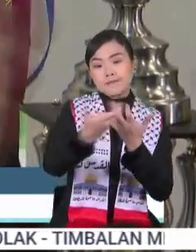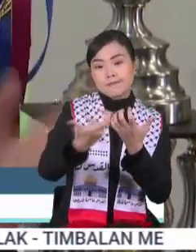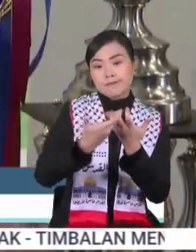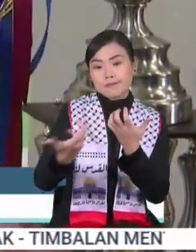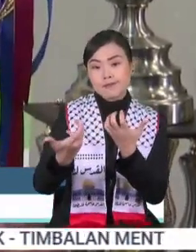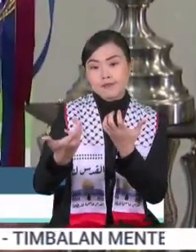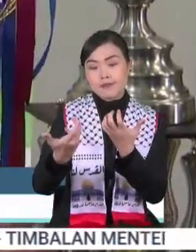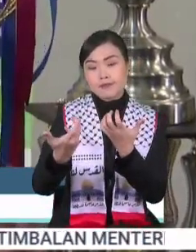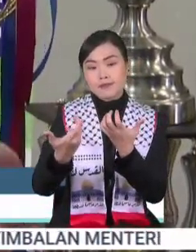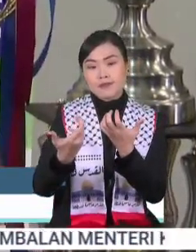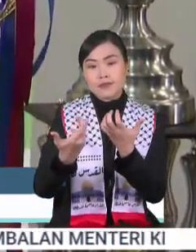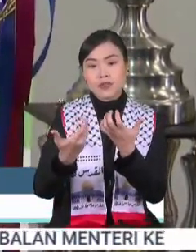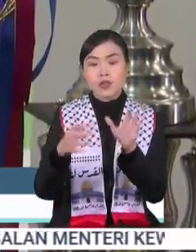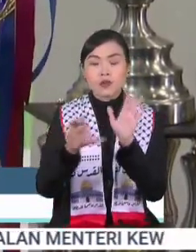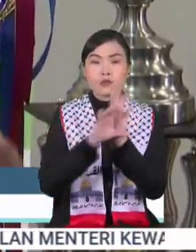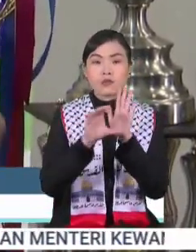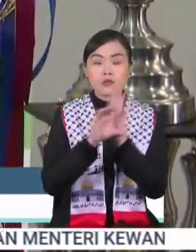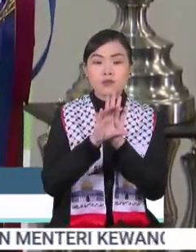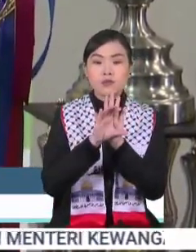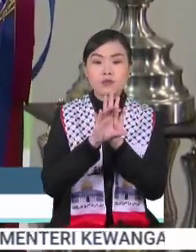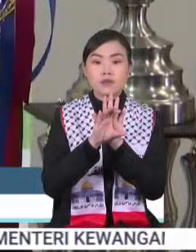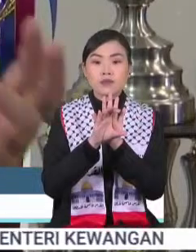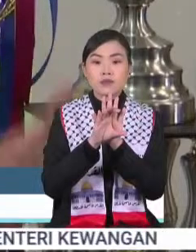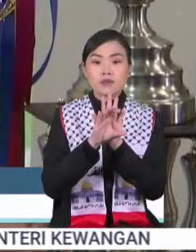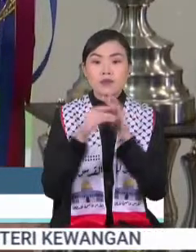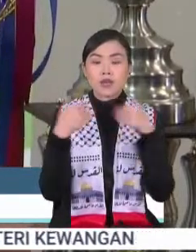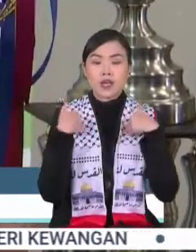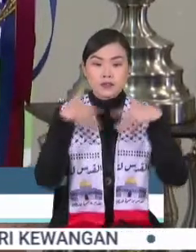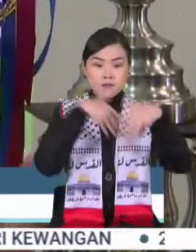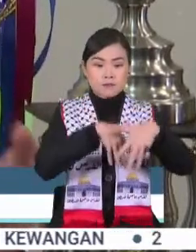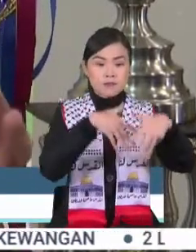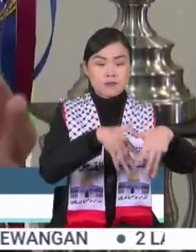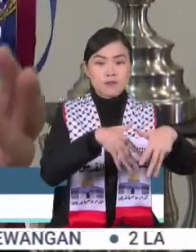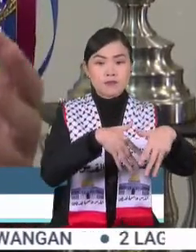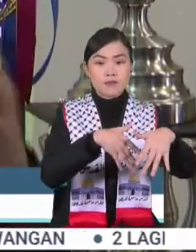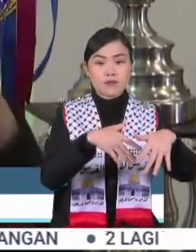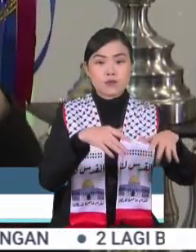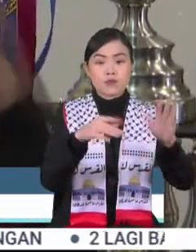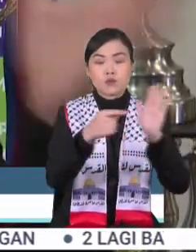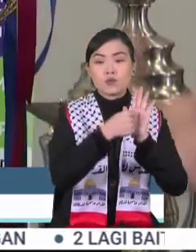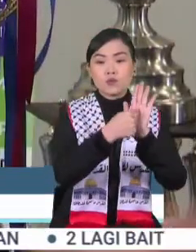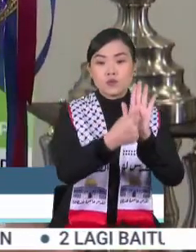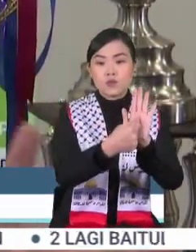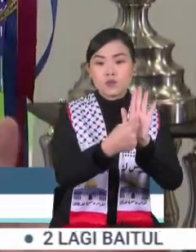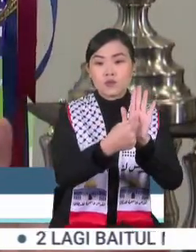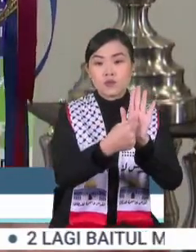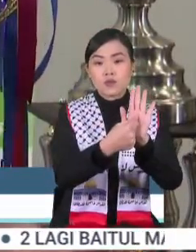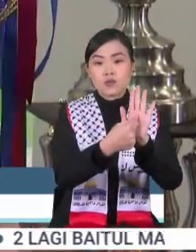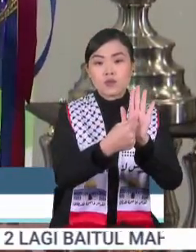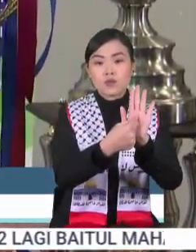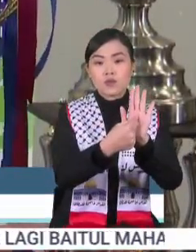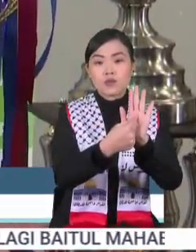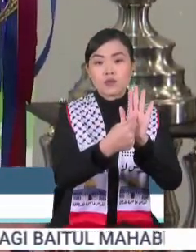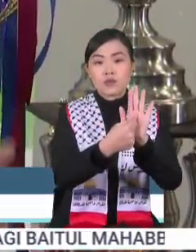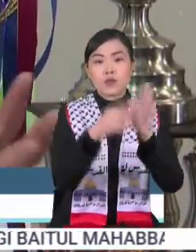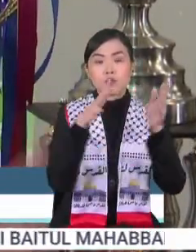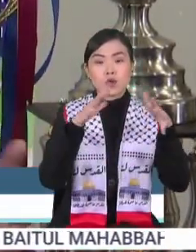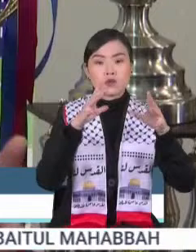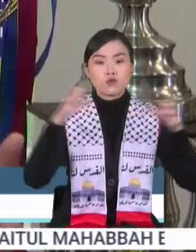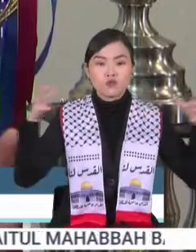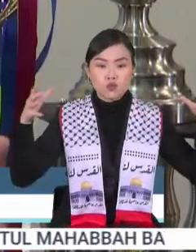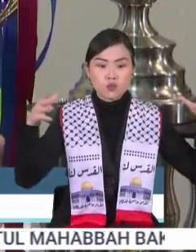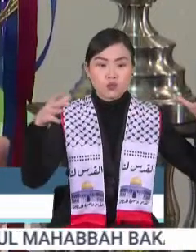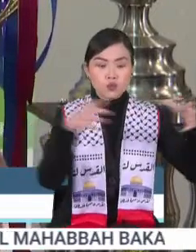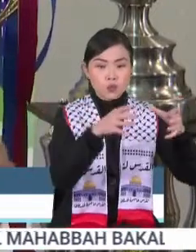lagi kategor contohnya we have Marching field show yang itu di mana the satu pancaragam